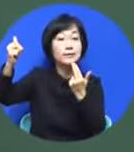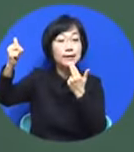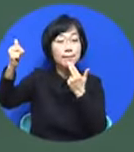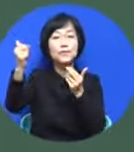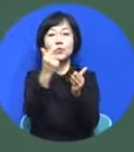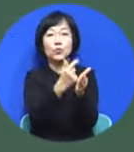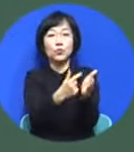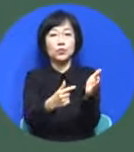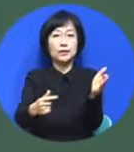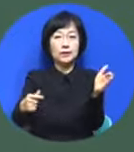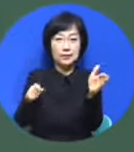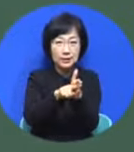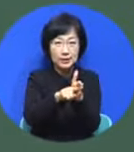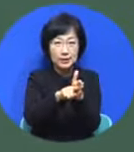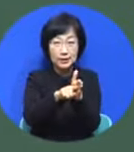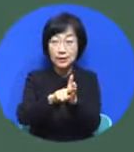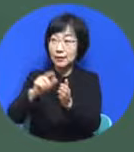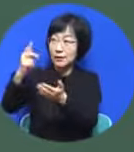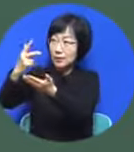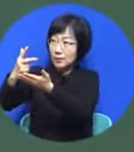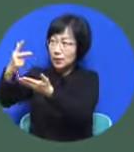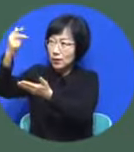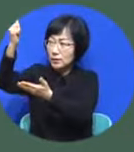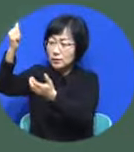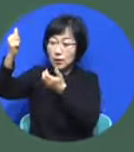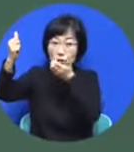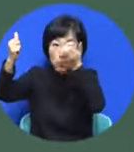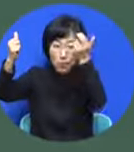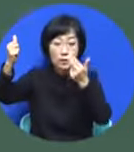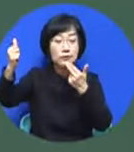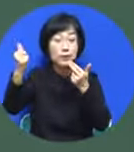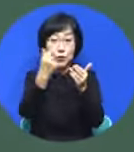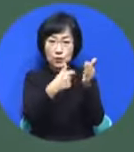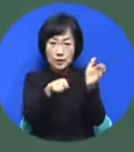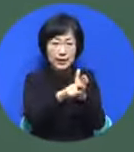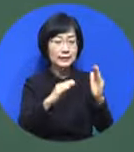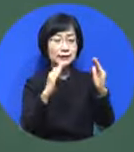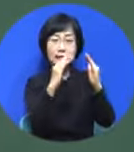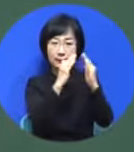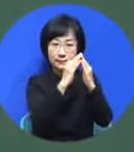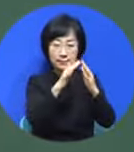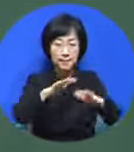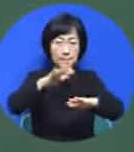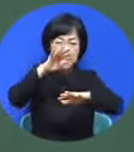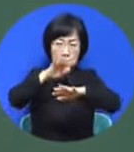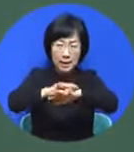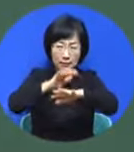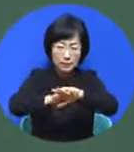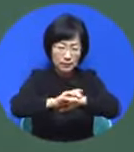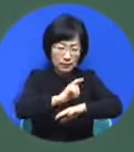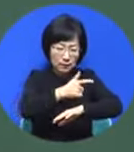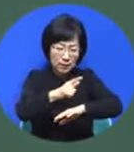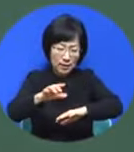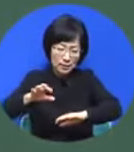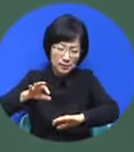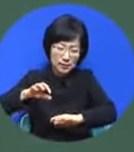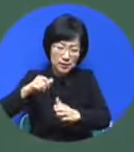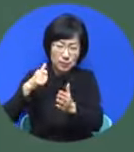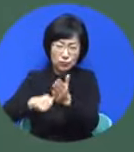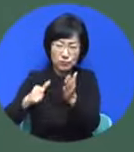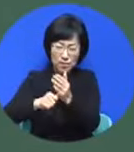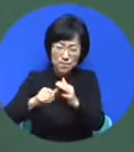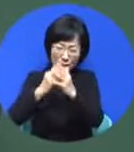the sake of Joseph, 여호와께서 요셉을 위하여 집과 밭과 모든 소유에 복을 내리라. What does it say? It